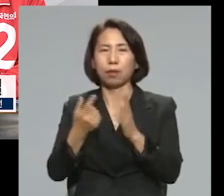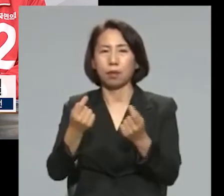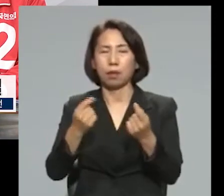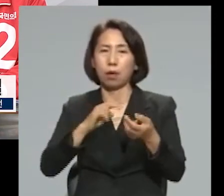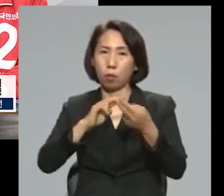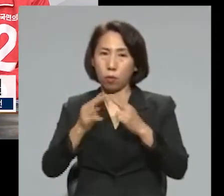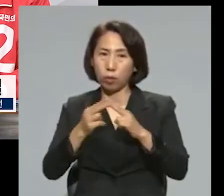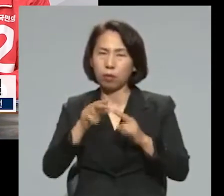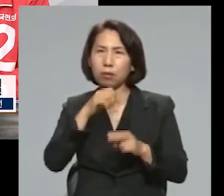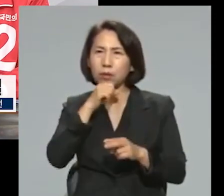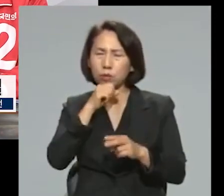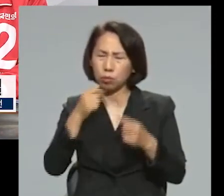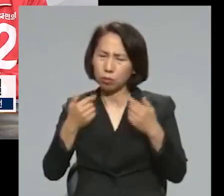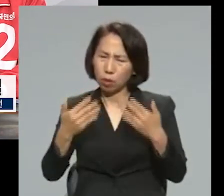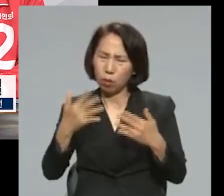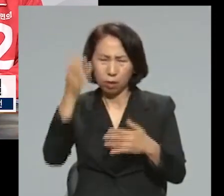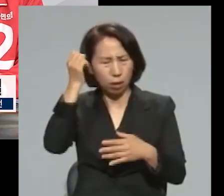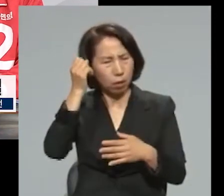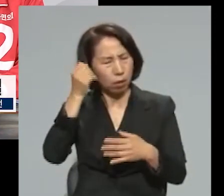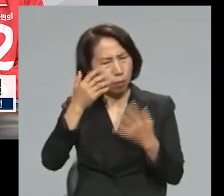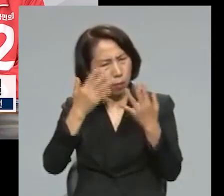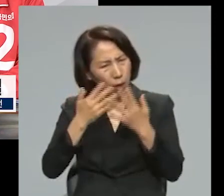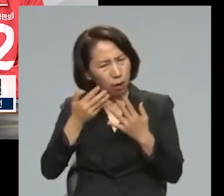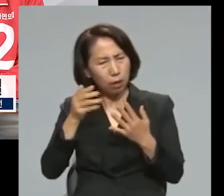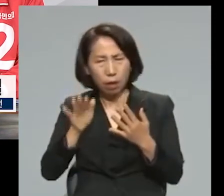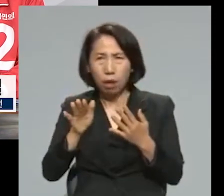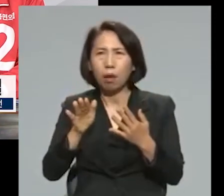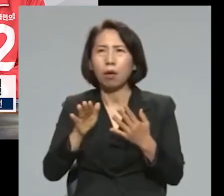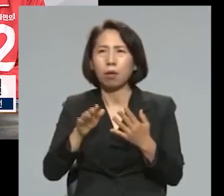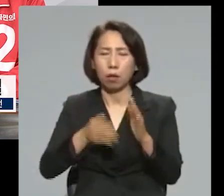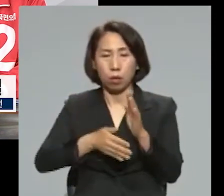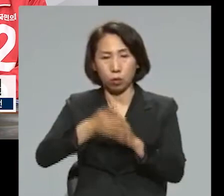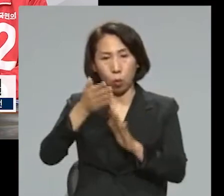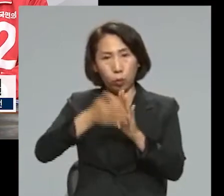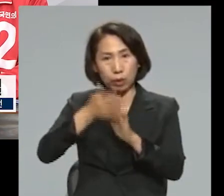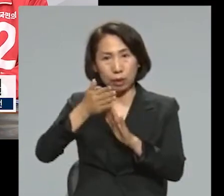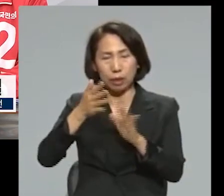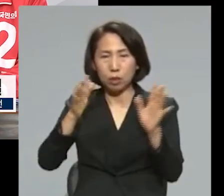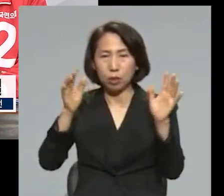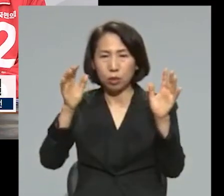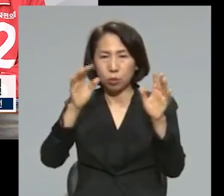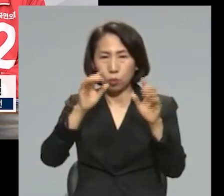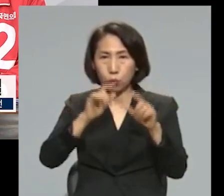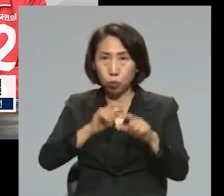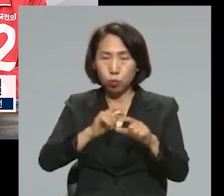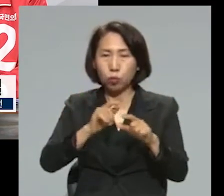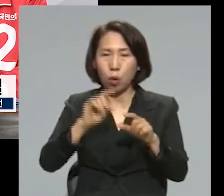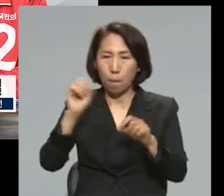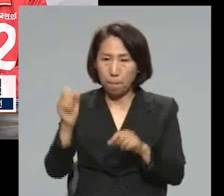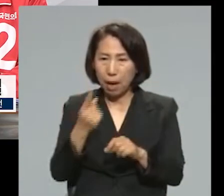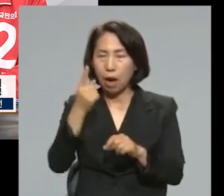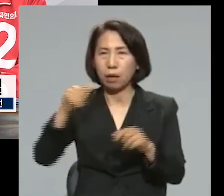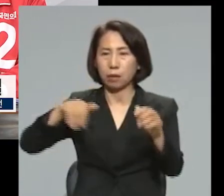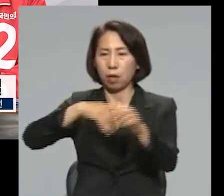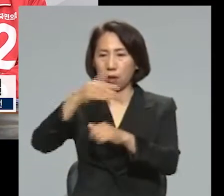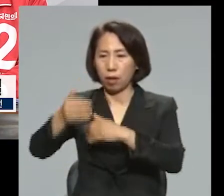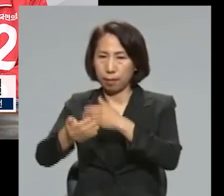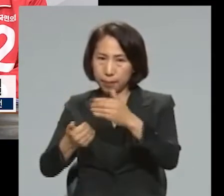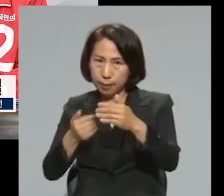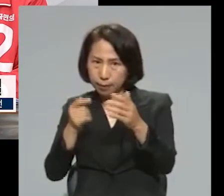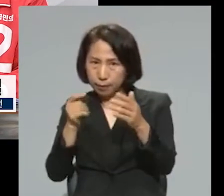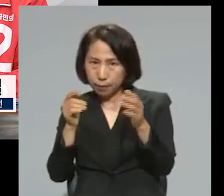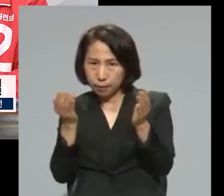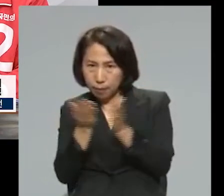소멸 지수는 제가 정확히 기억하지는 못하겠습니다는 도시 소멸 지수에 따른 여러 가지 사항들을 미리미리 대비를